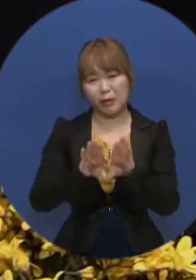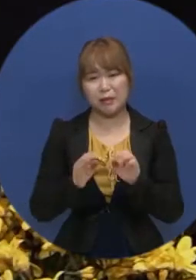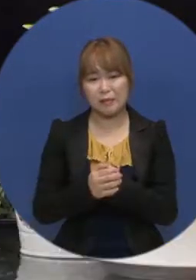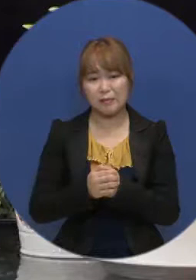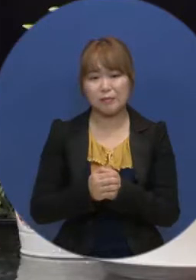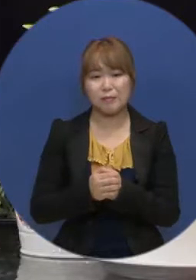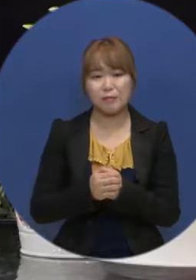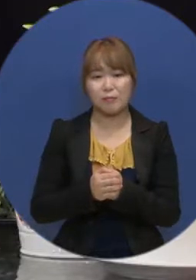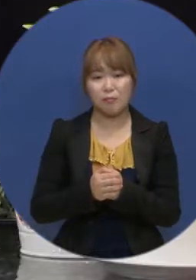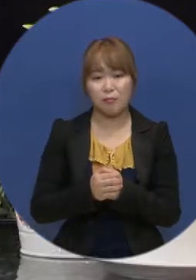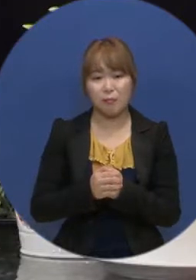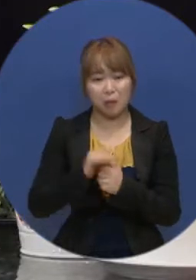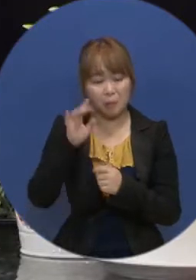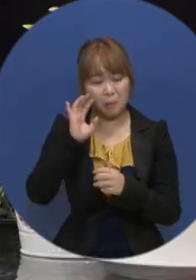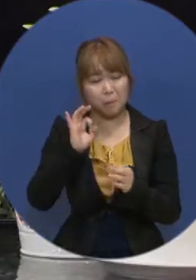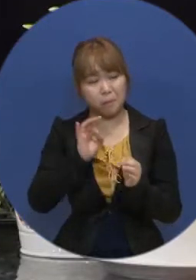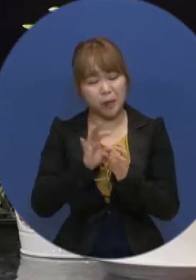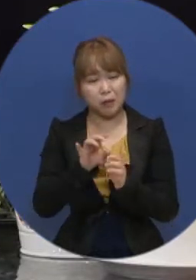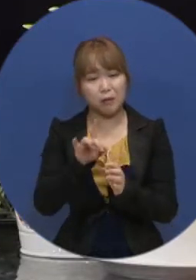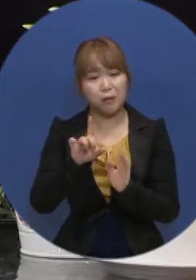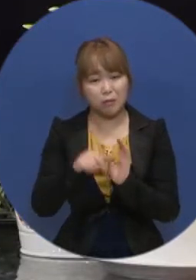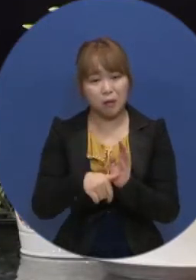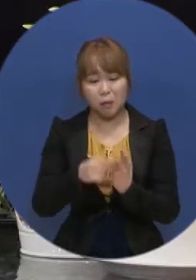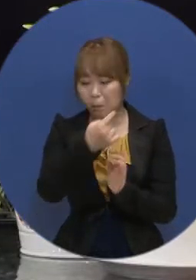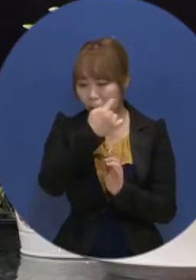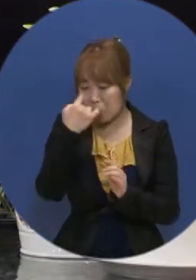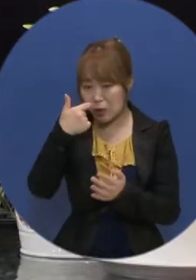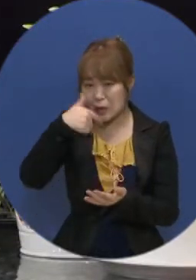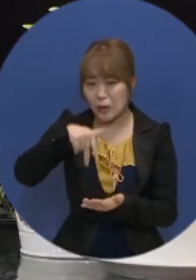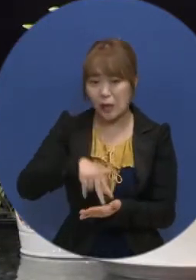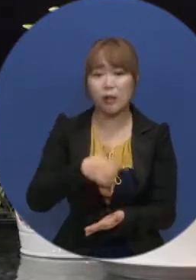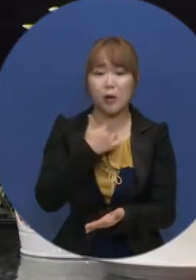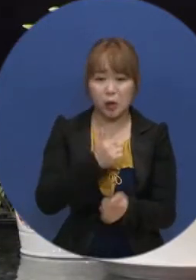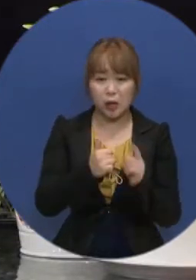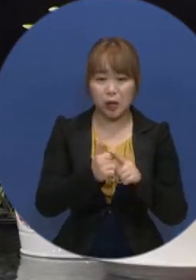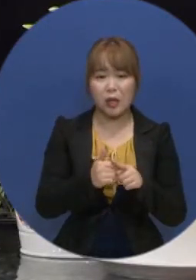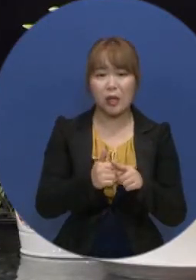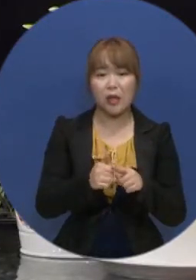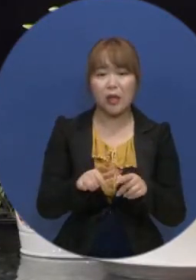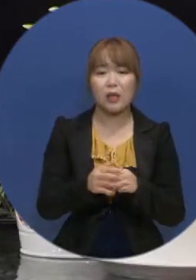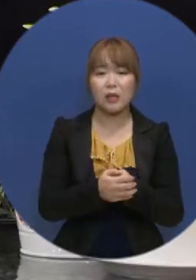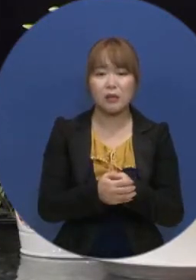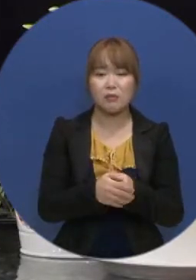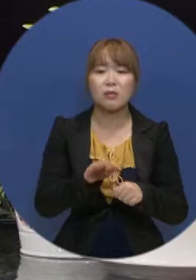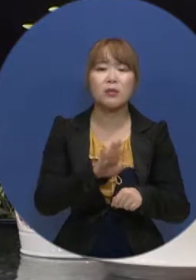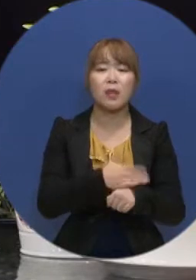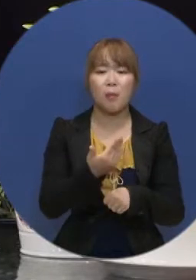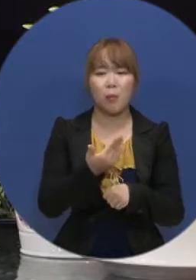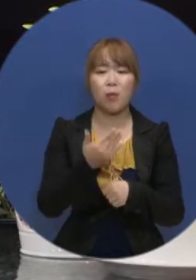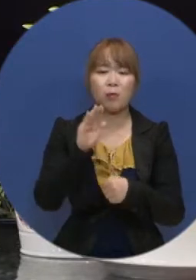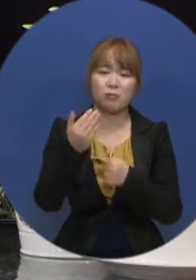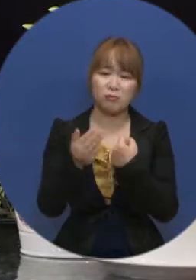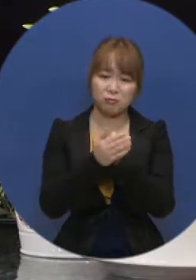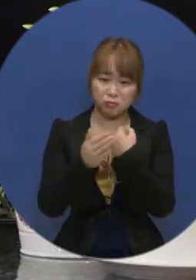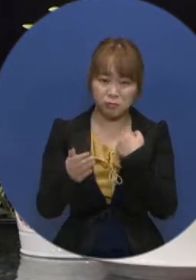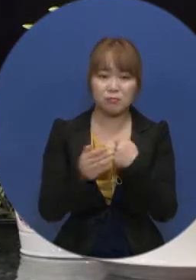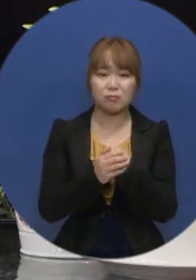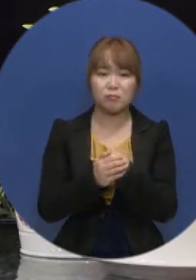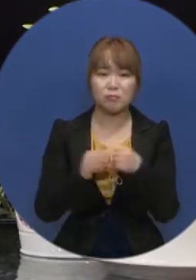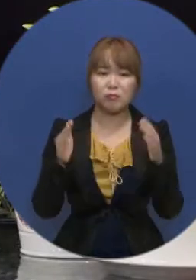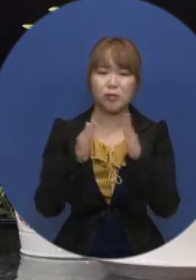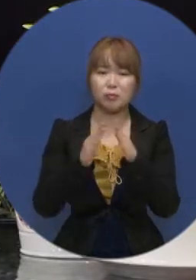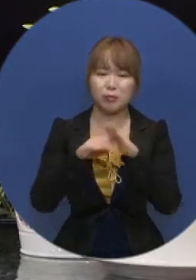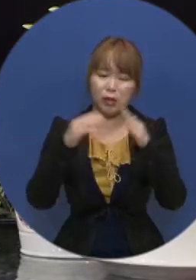그런데 그 뜻하지 않은 그때 보증 선고가 그 잘못돼가지고 집을